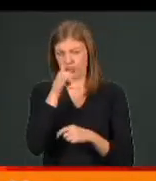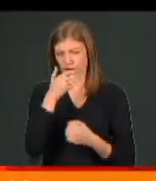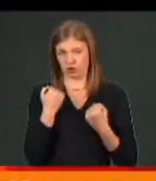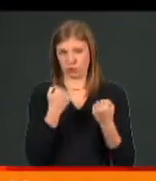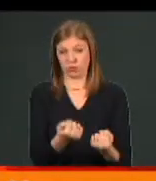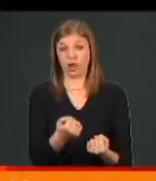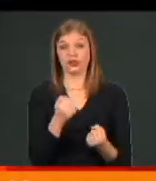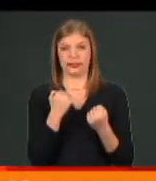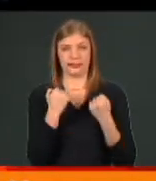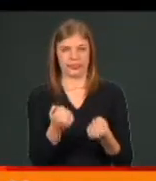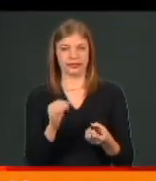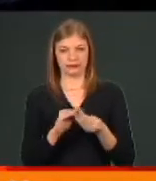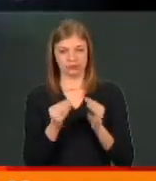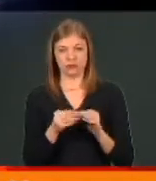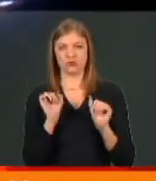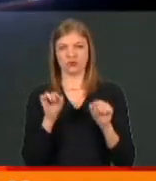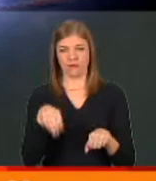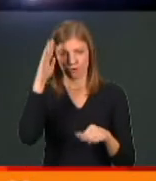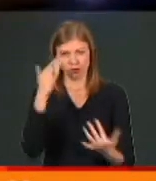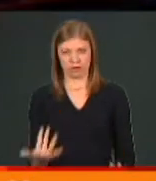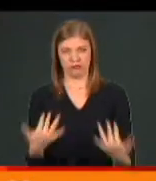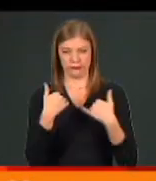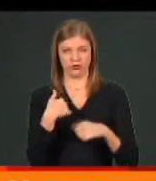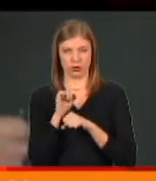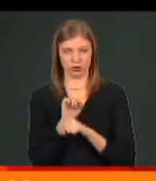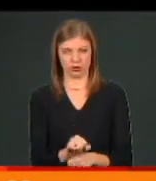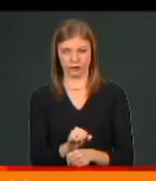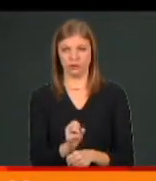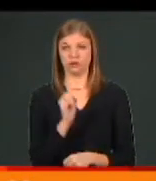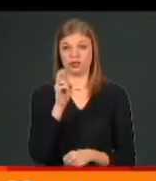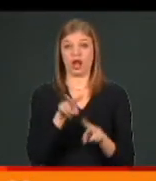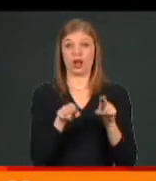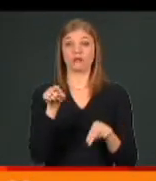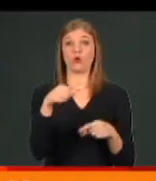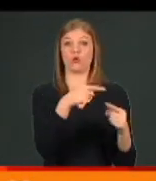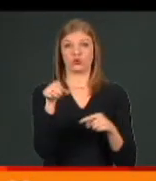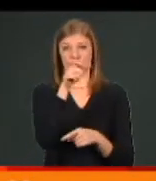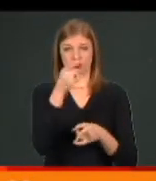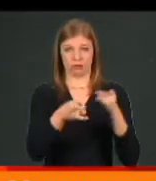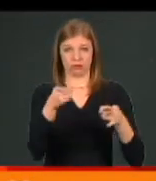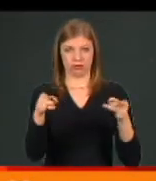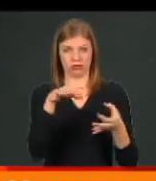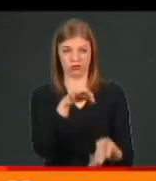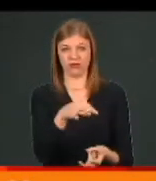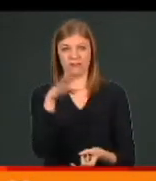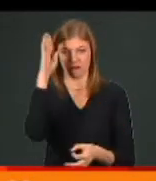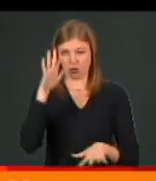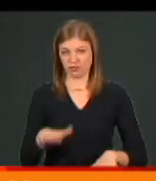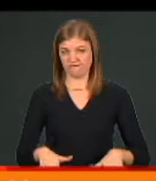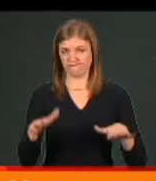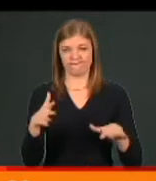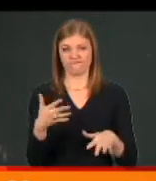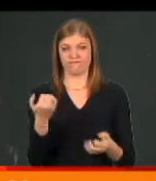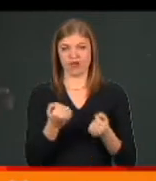Приїхати проблематично, може попасть вода, і я остановлюсь прямо вон, як остальні люди стоять. Везде вода і стоять